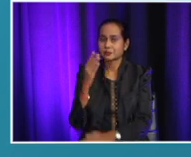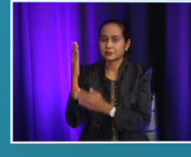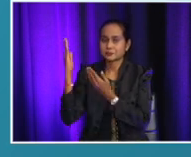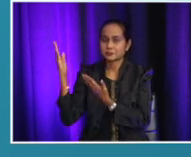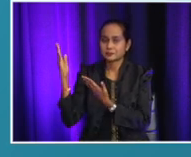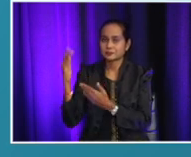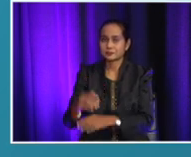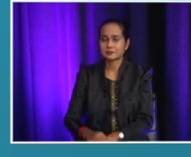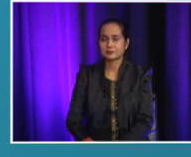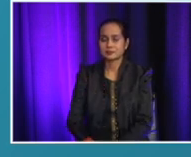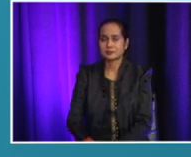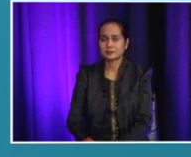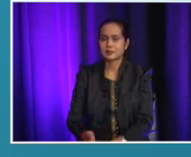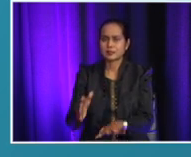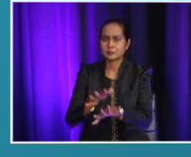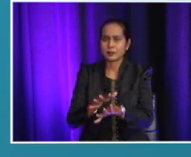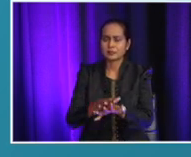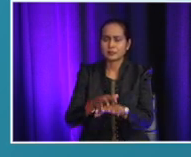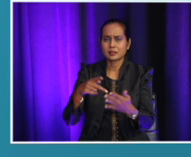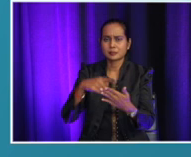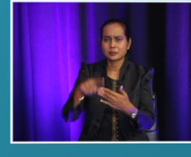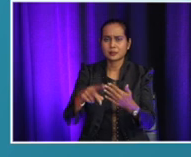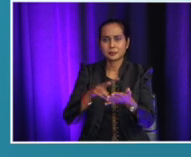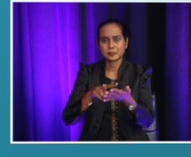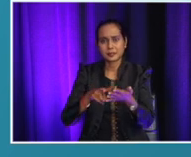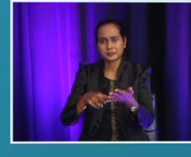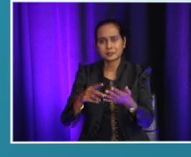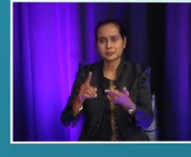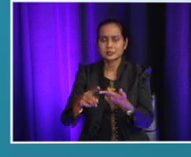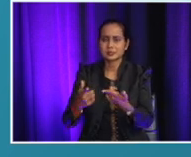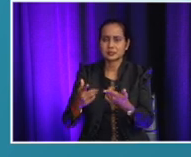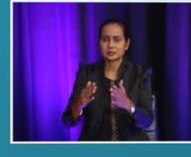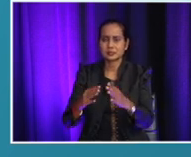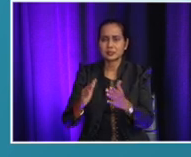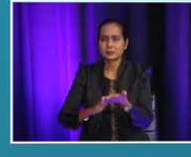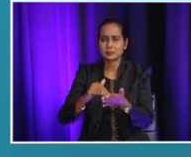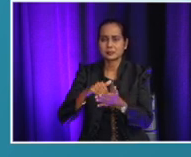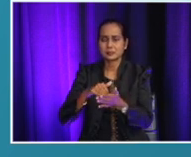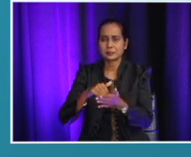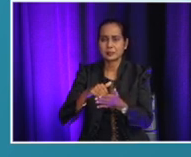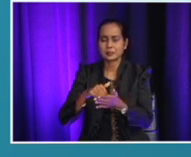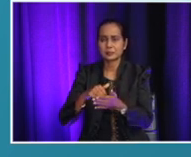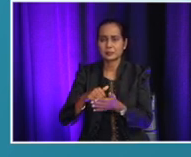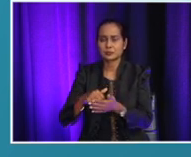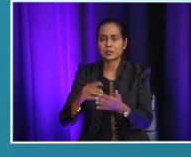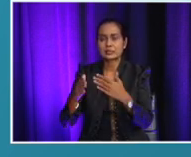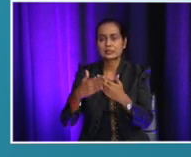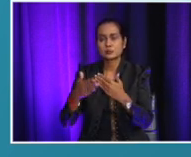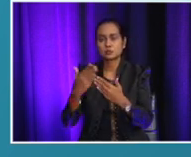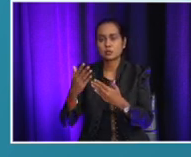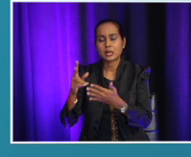ke berbagaian program membaca ya kemudian pembangunan prasarana dan etiwiti membaca